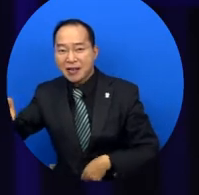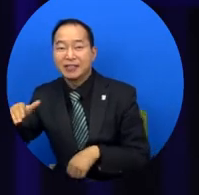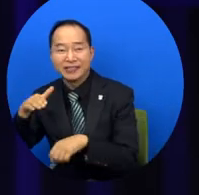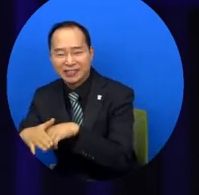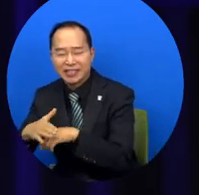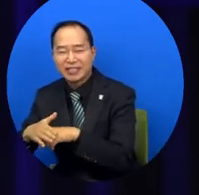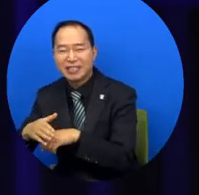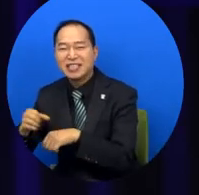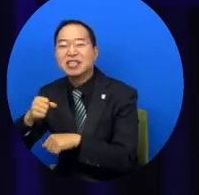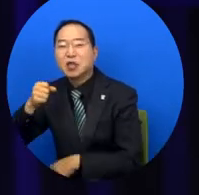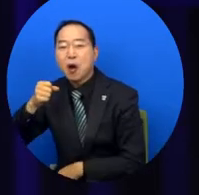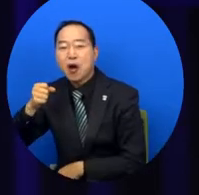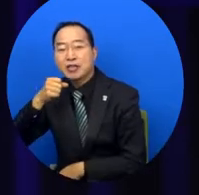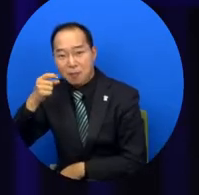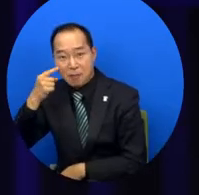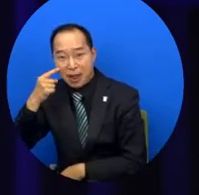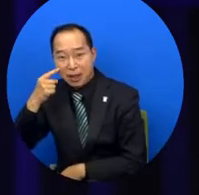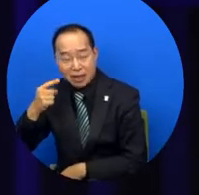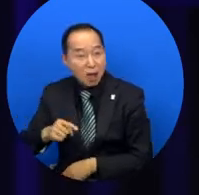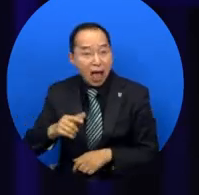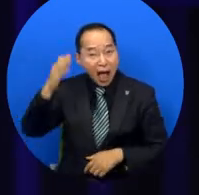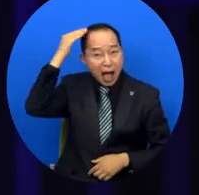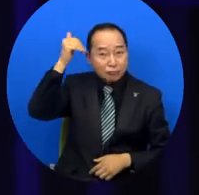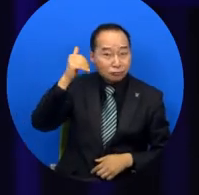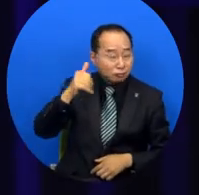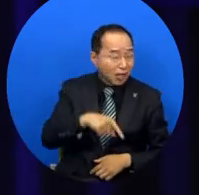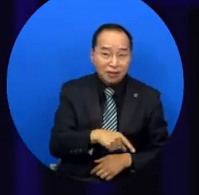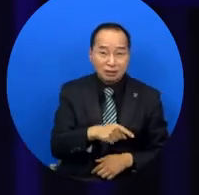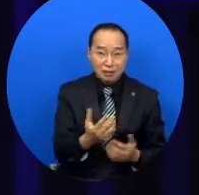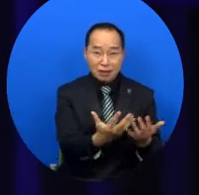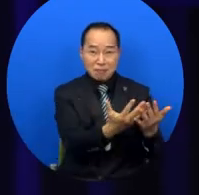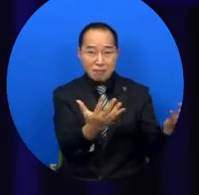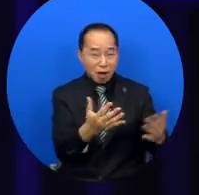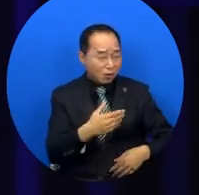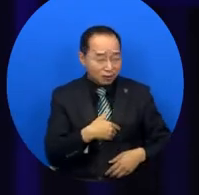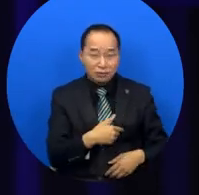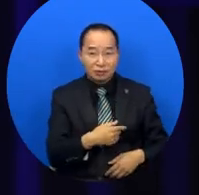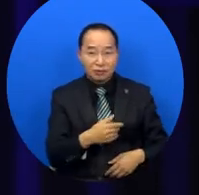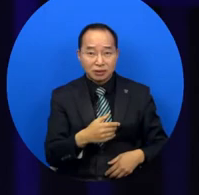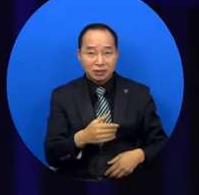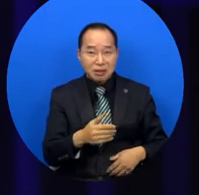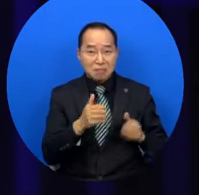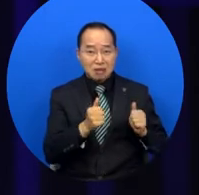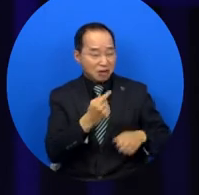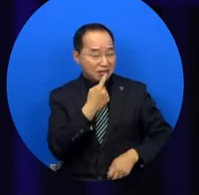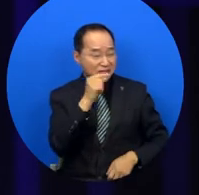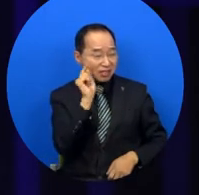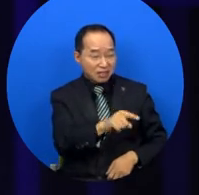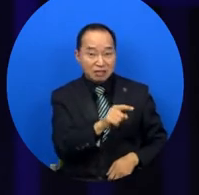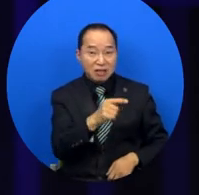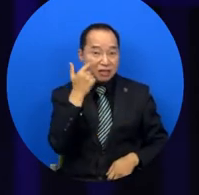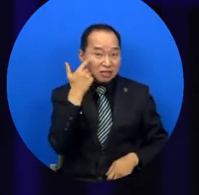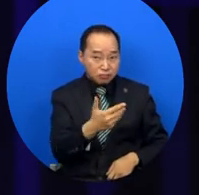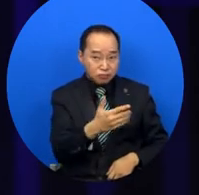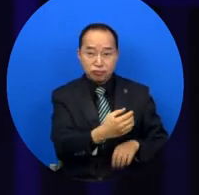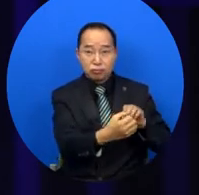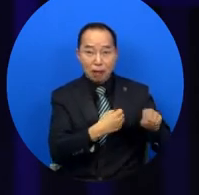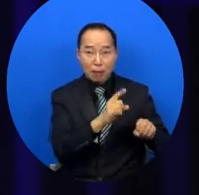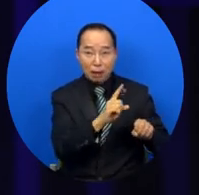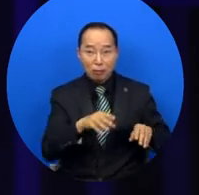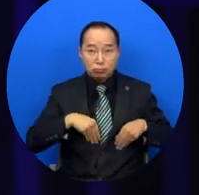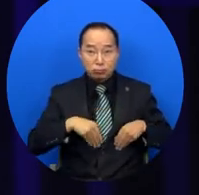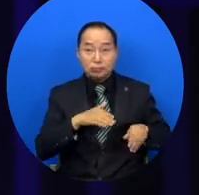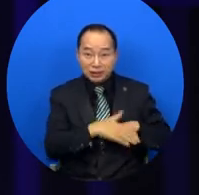내가 해. 이제 미국에는 그럴 수 있어요. 한국에는 이렇게 쭉 세워놓고 면접관들이 질문하시잖아요. 그게 아니거든. 둘이 이렇게